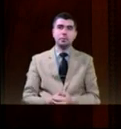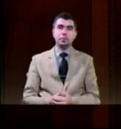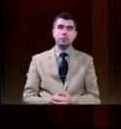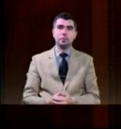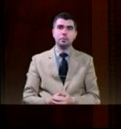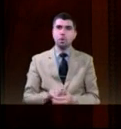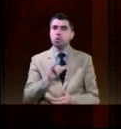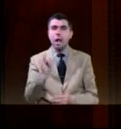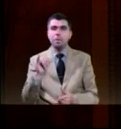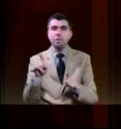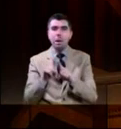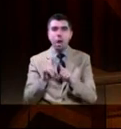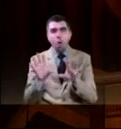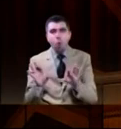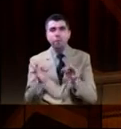ما فيهاش اختيار.